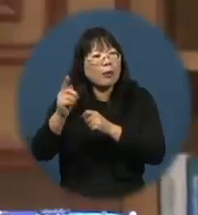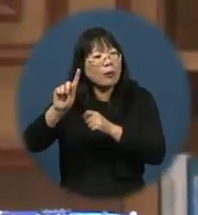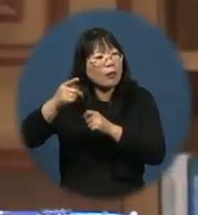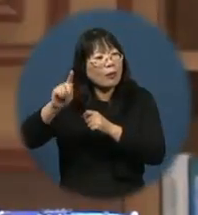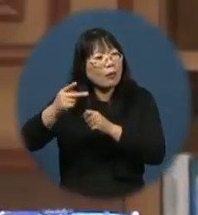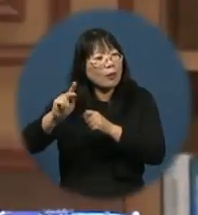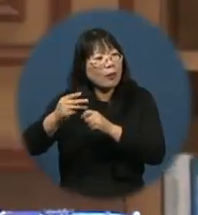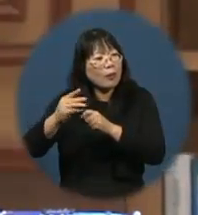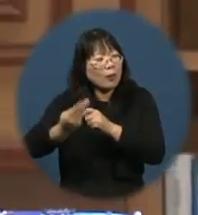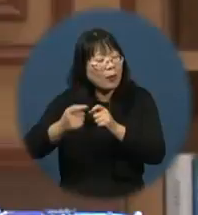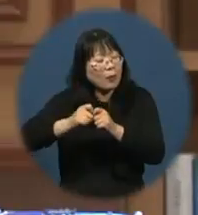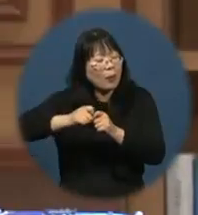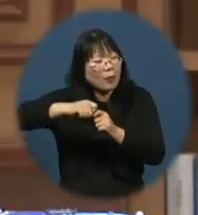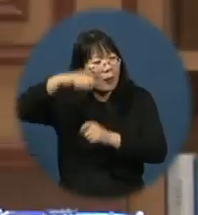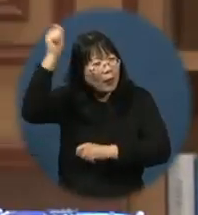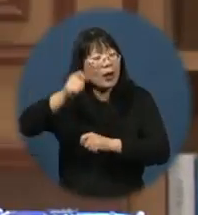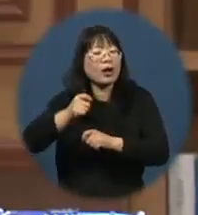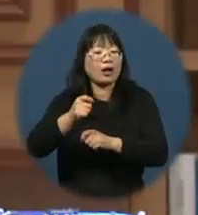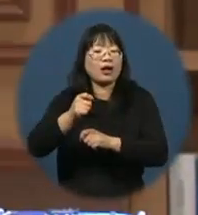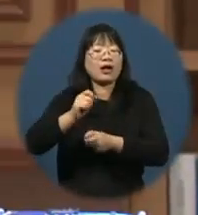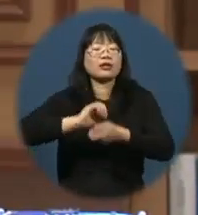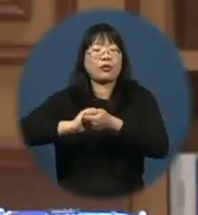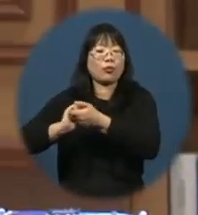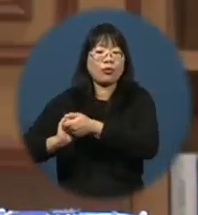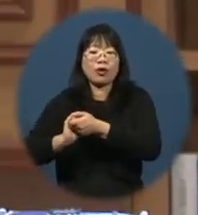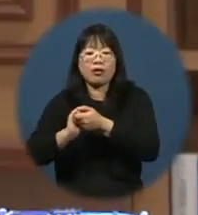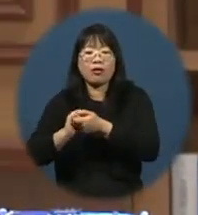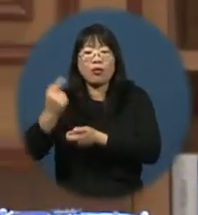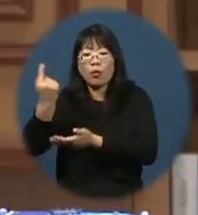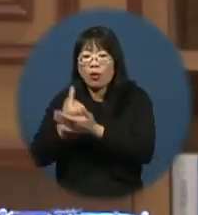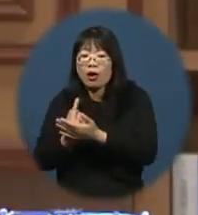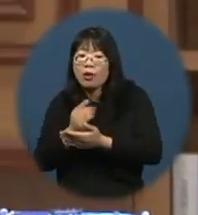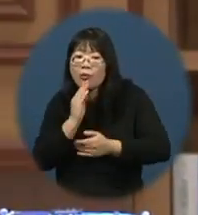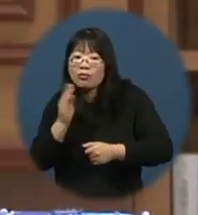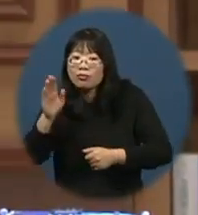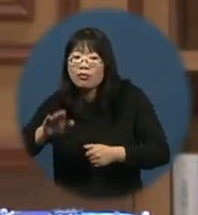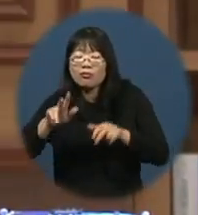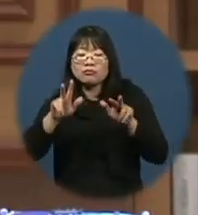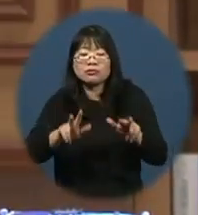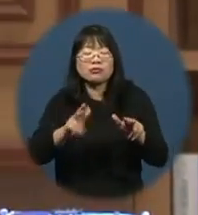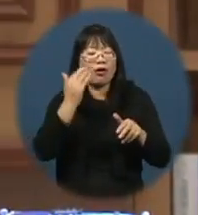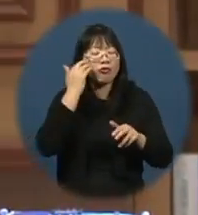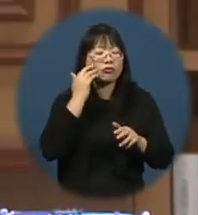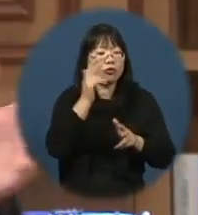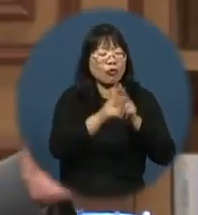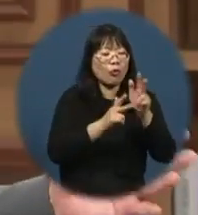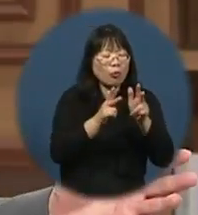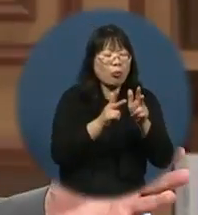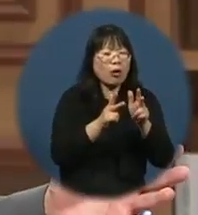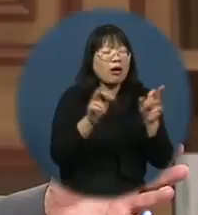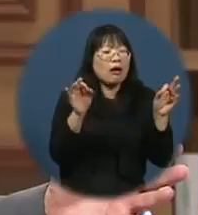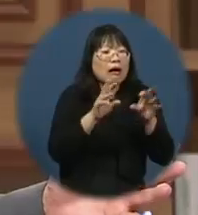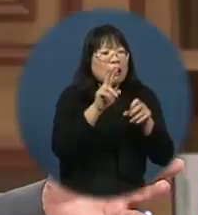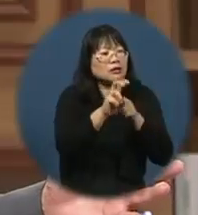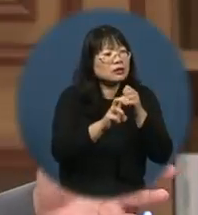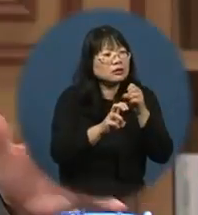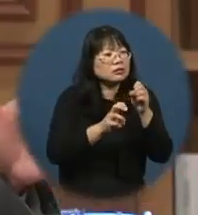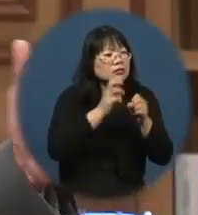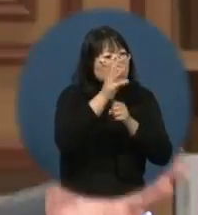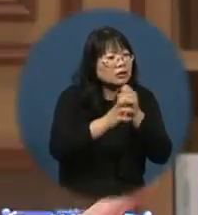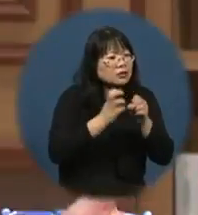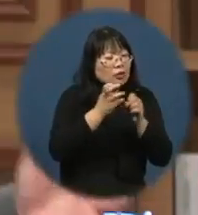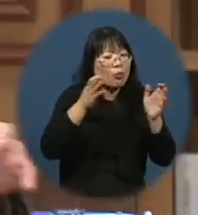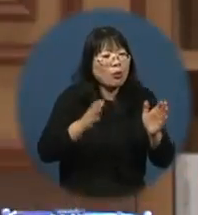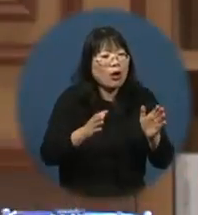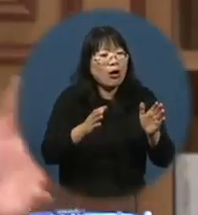지금 우리는 공업화 시작한 지 한 100년. 그 사이에 나온 이산화탄소가 그 수백만 년 주기로 뭐